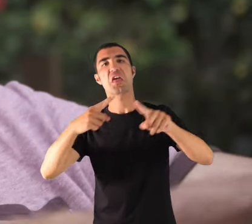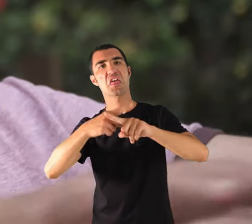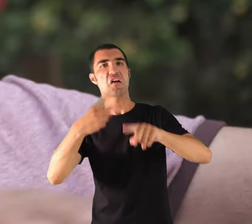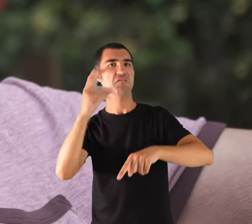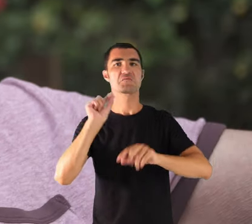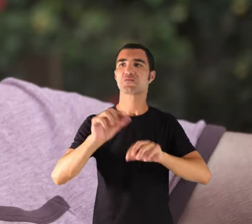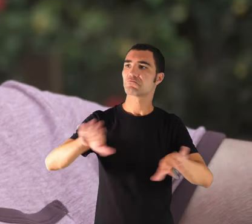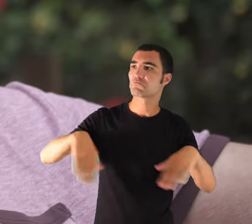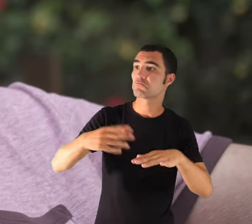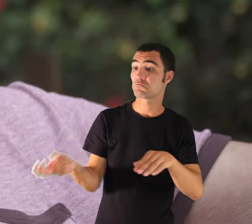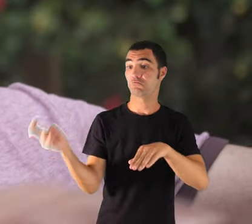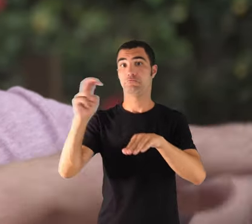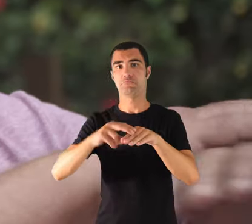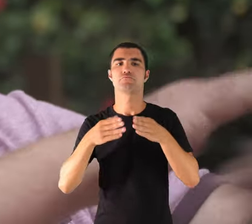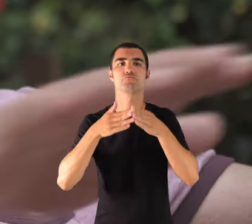estava preparat,